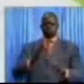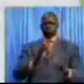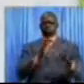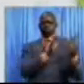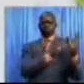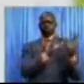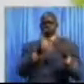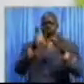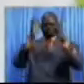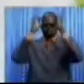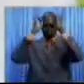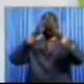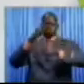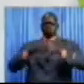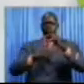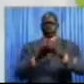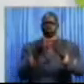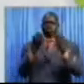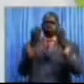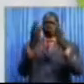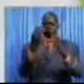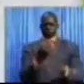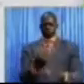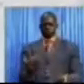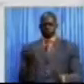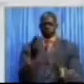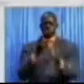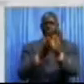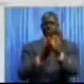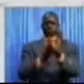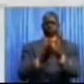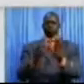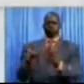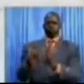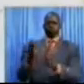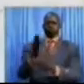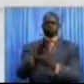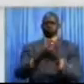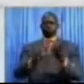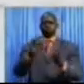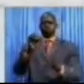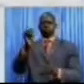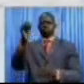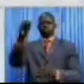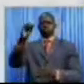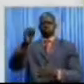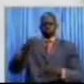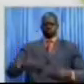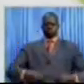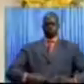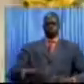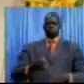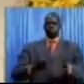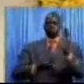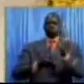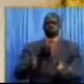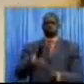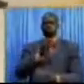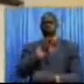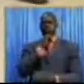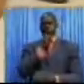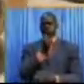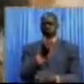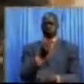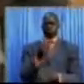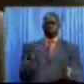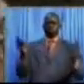l'éducation nationale, bon nombre d'enfants handicapés font partie des 20% des jeunes non scolarisés au Burkina Faso.